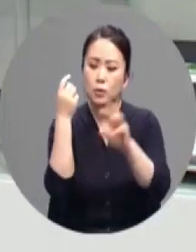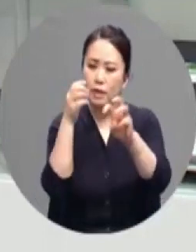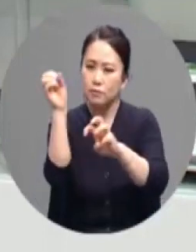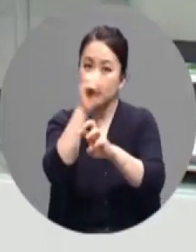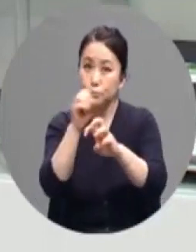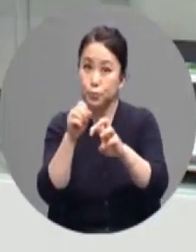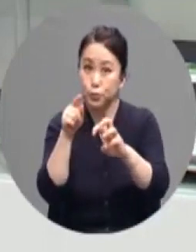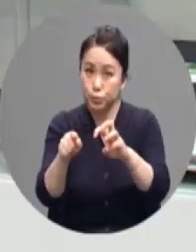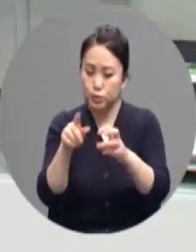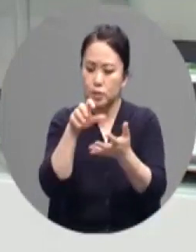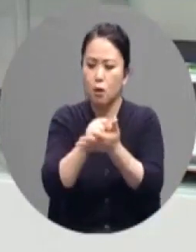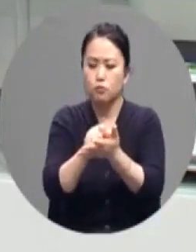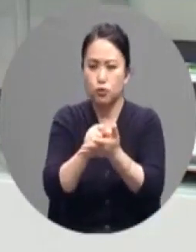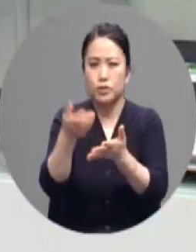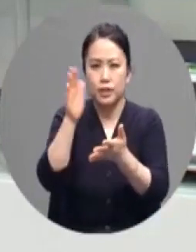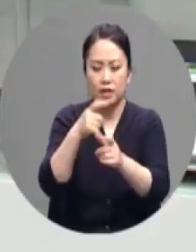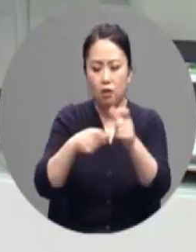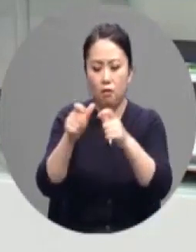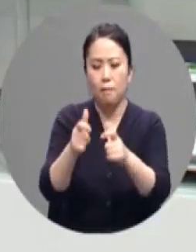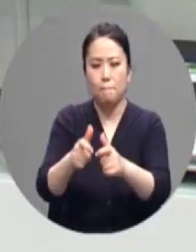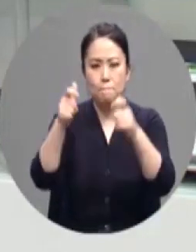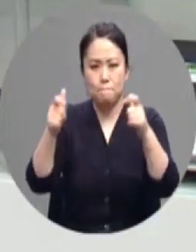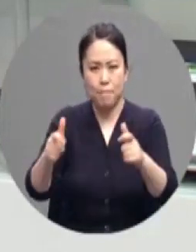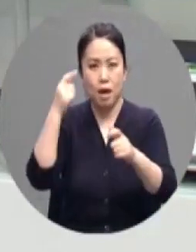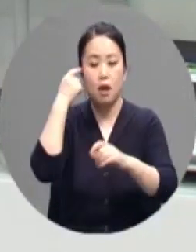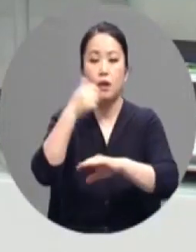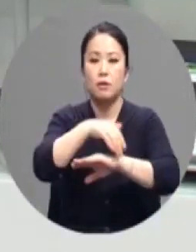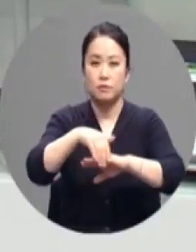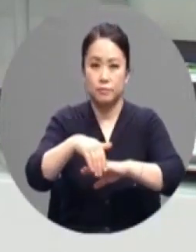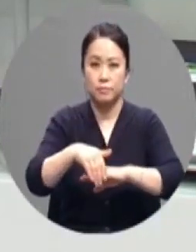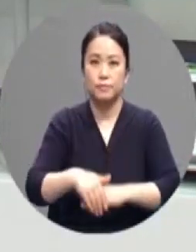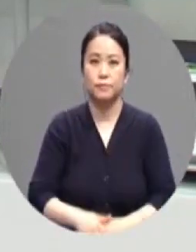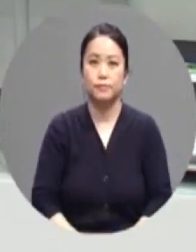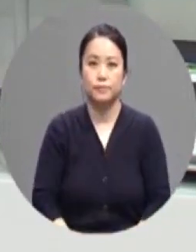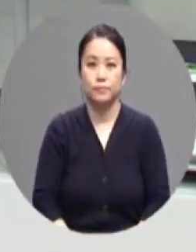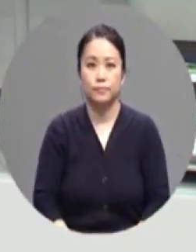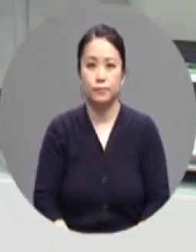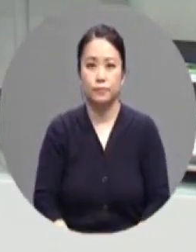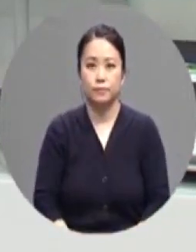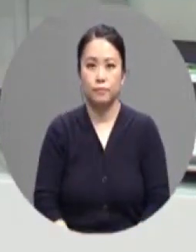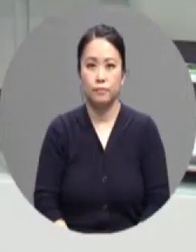30% 이른 점유율을 한층 더 끌어올린다는 계획입니다. MBC 뉴스 김민아입니다.